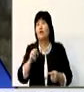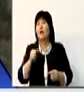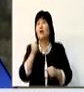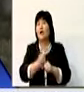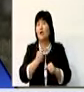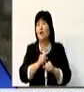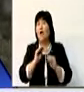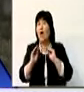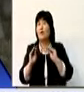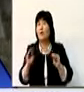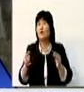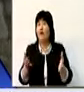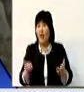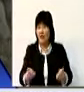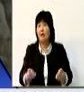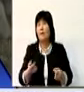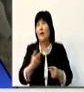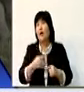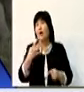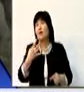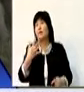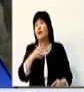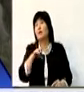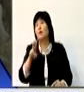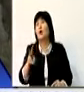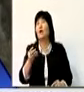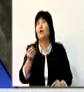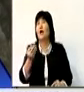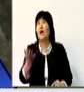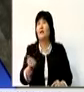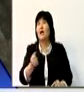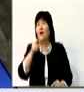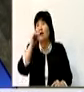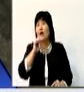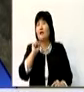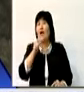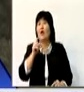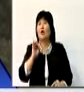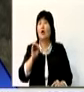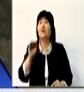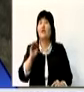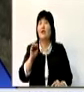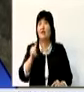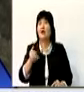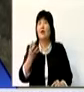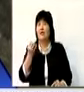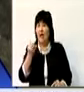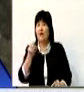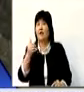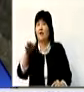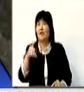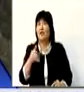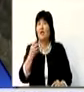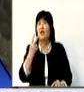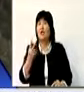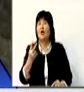осы фермаға оборудование алдық. 45 миллион кредит алдық. Сосын Қазагро финанс арқылы 100 миллион кредит алып, біз 2